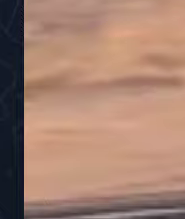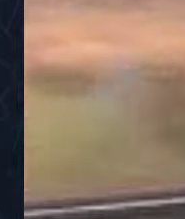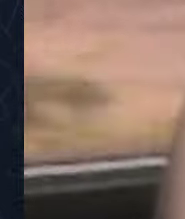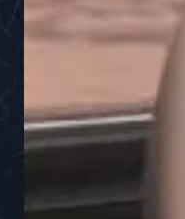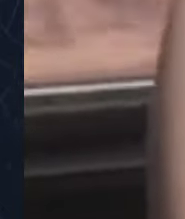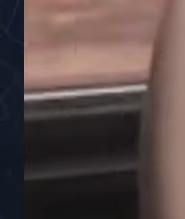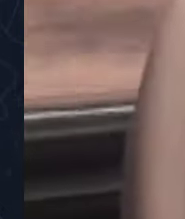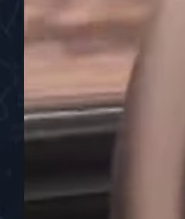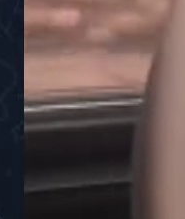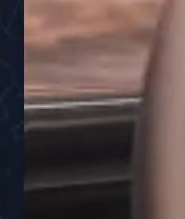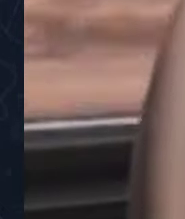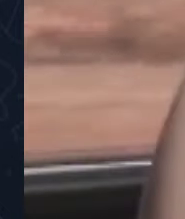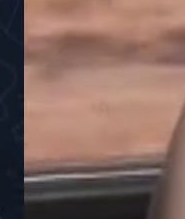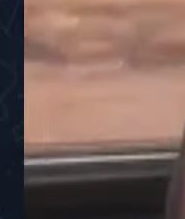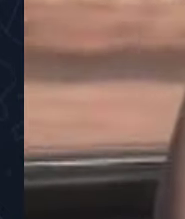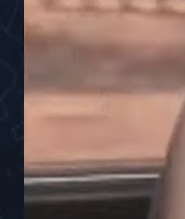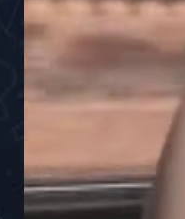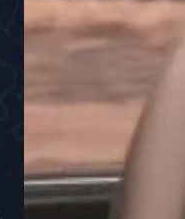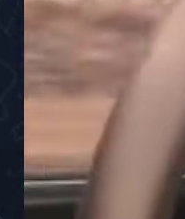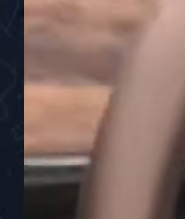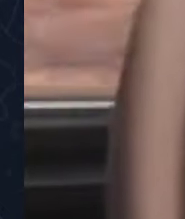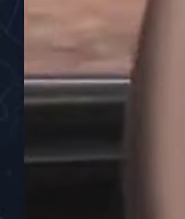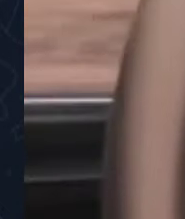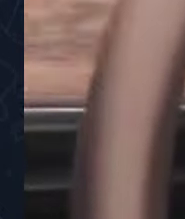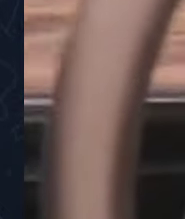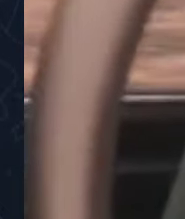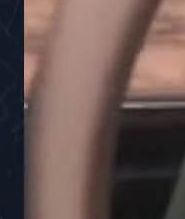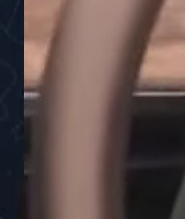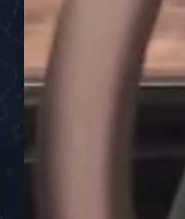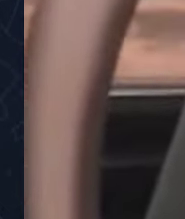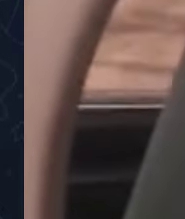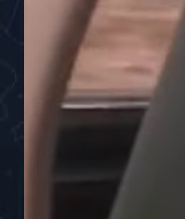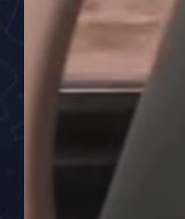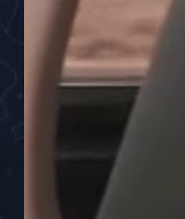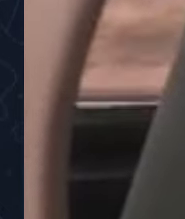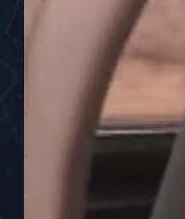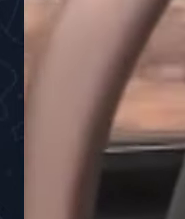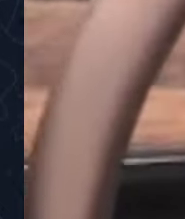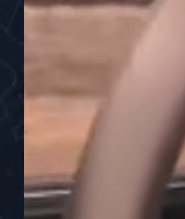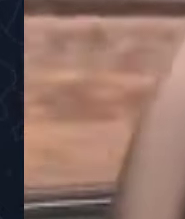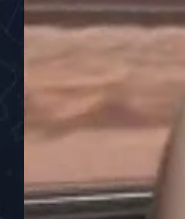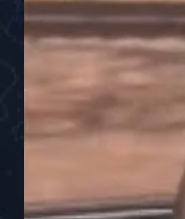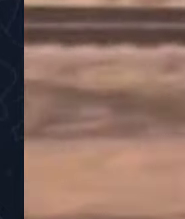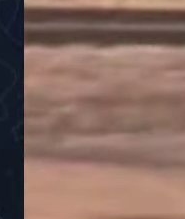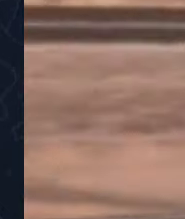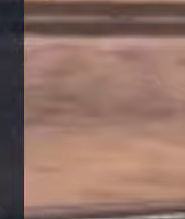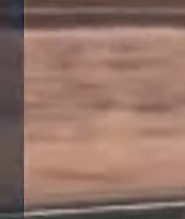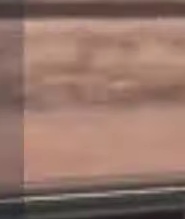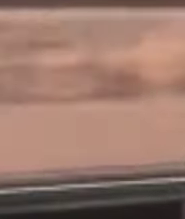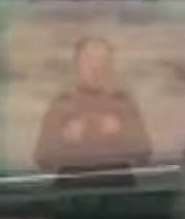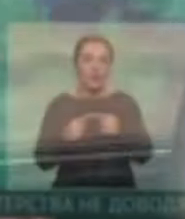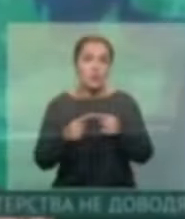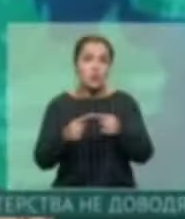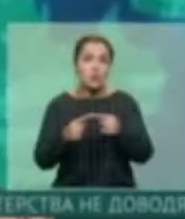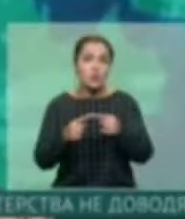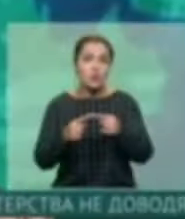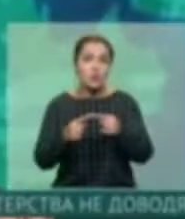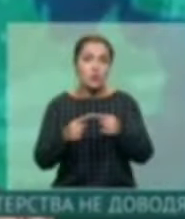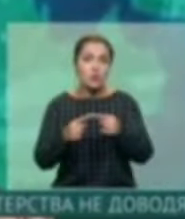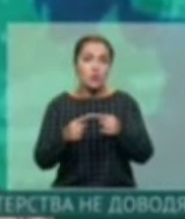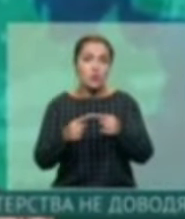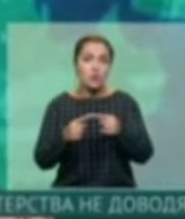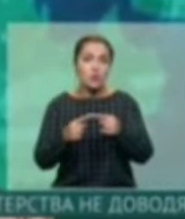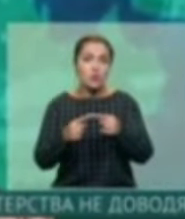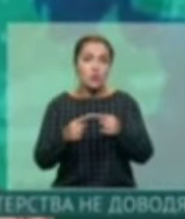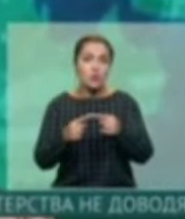жинақтардың мерзімінен бұрын алуды тоқтату керек деген ұсынысыменен келісеміз. Қазір көріп отырғандарыңыздай, зейнетақы жинағының бір